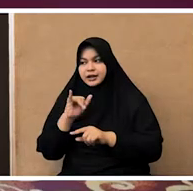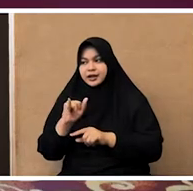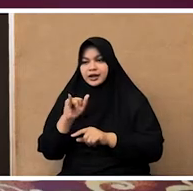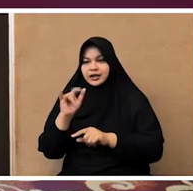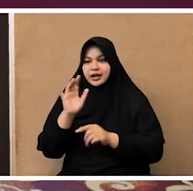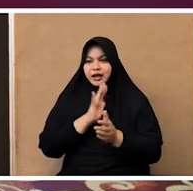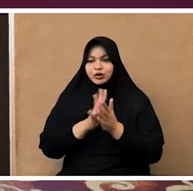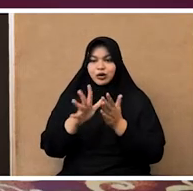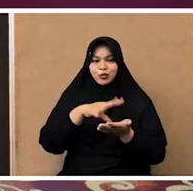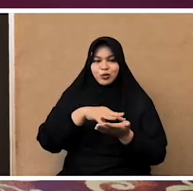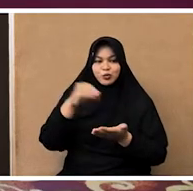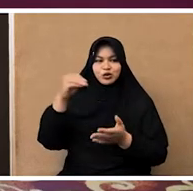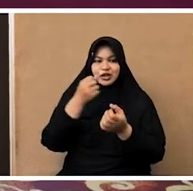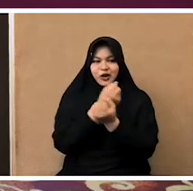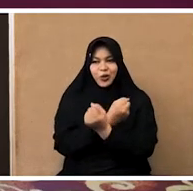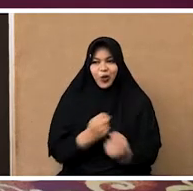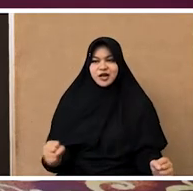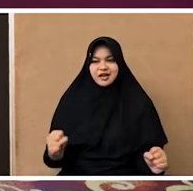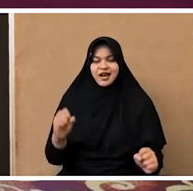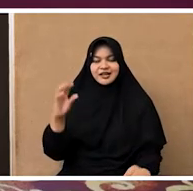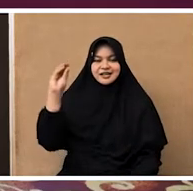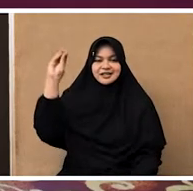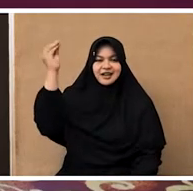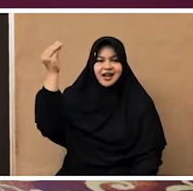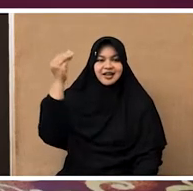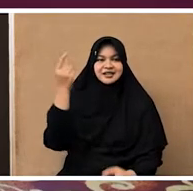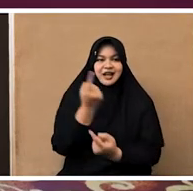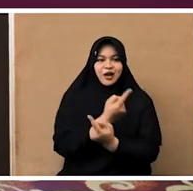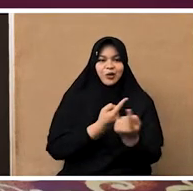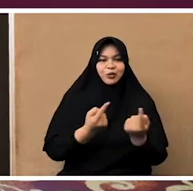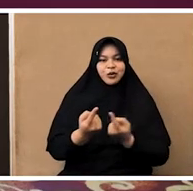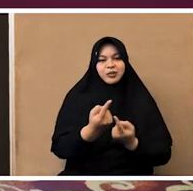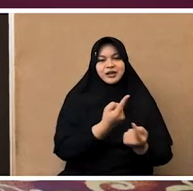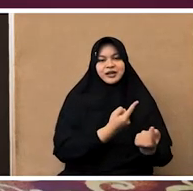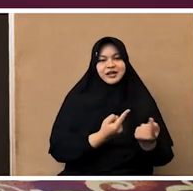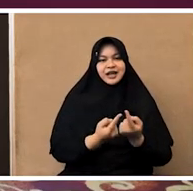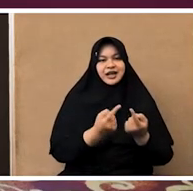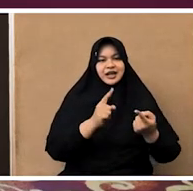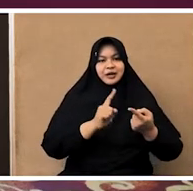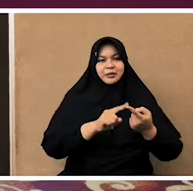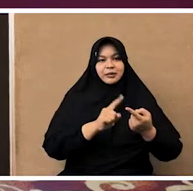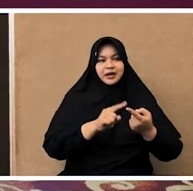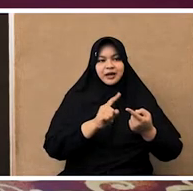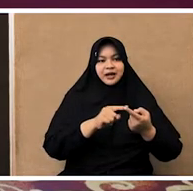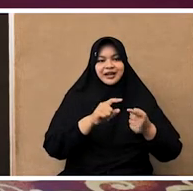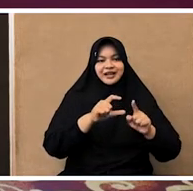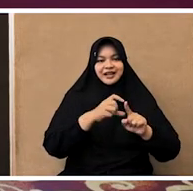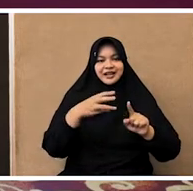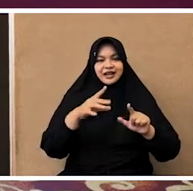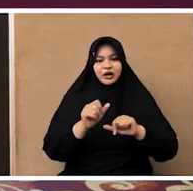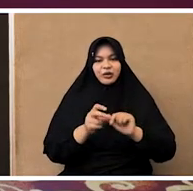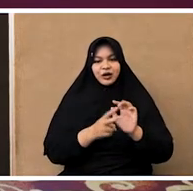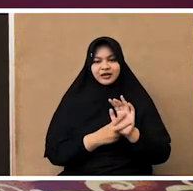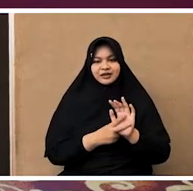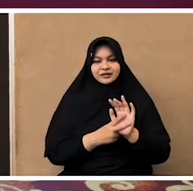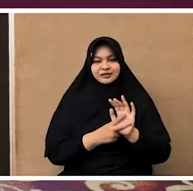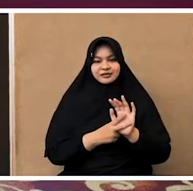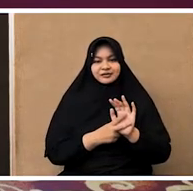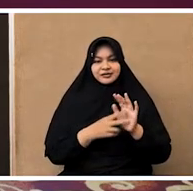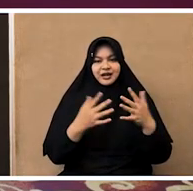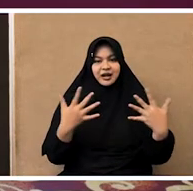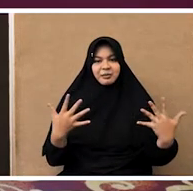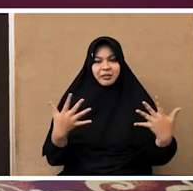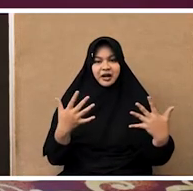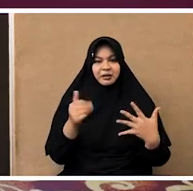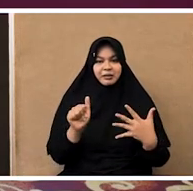di Jakarta dan dan selalu berinteraksi dengan teman-teman yang ada di dewan tim penyusun gitu ya apa